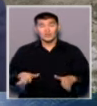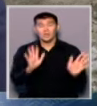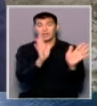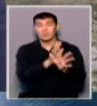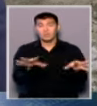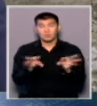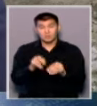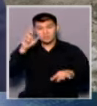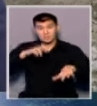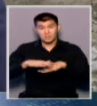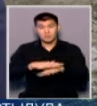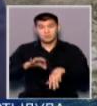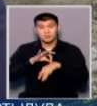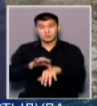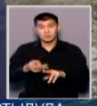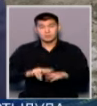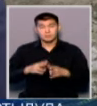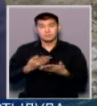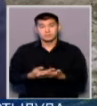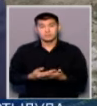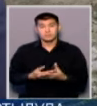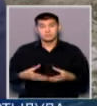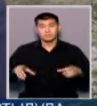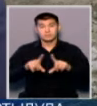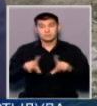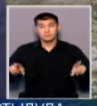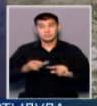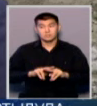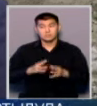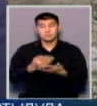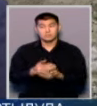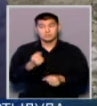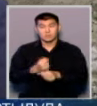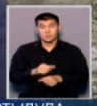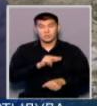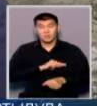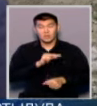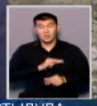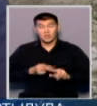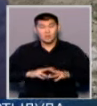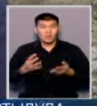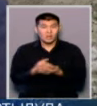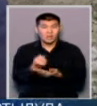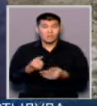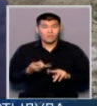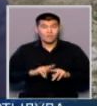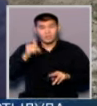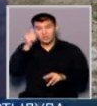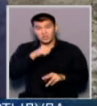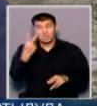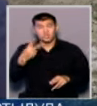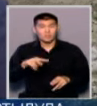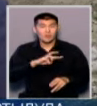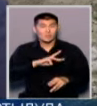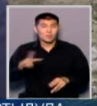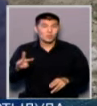бірігіп мерзімге екі жақты келісімге келіп, мерзімдер анықталып, биылға да 20